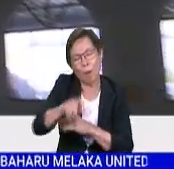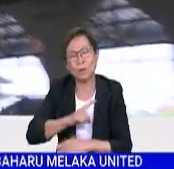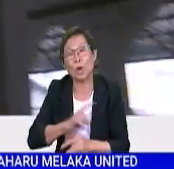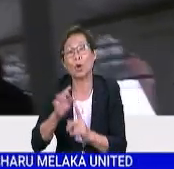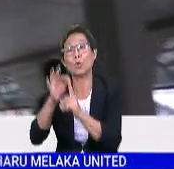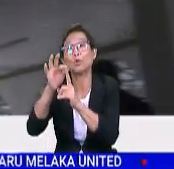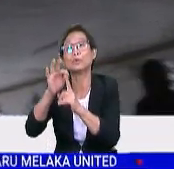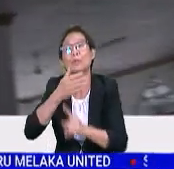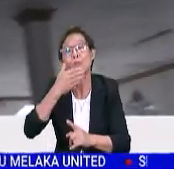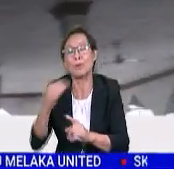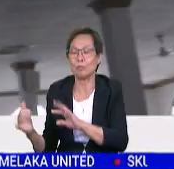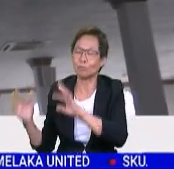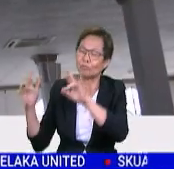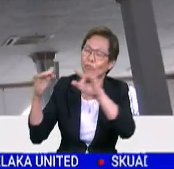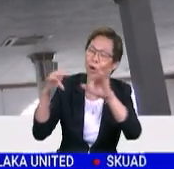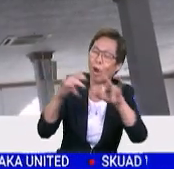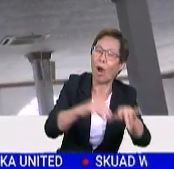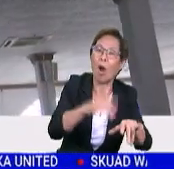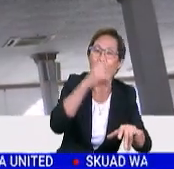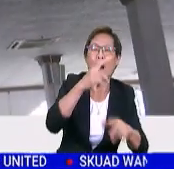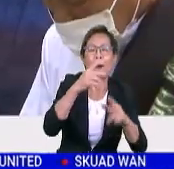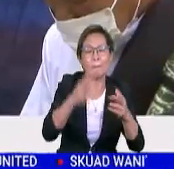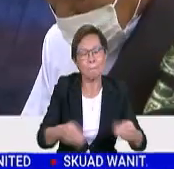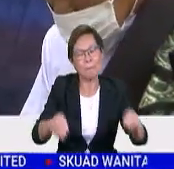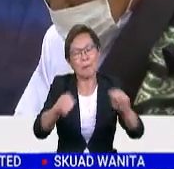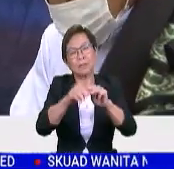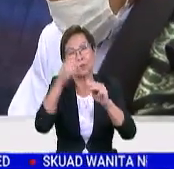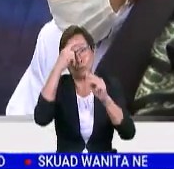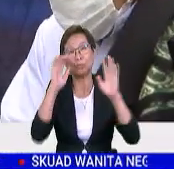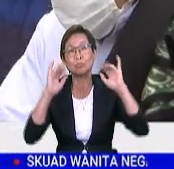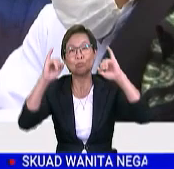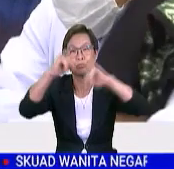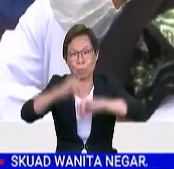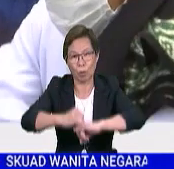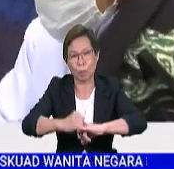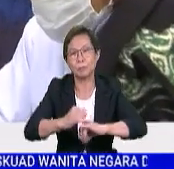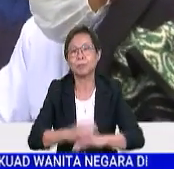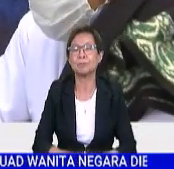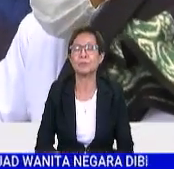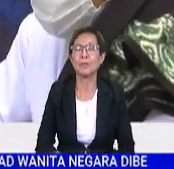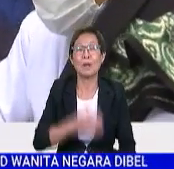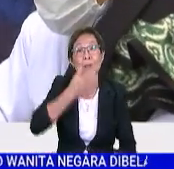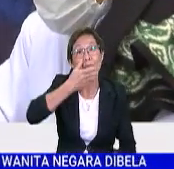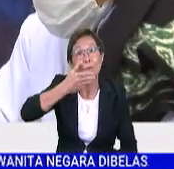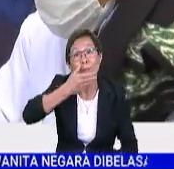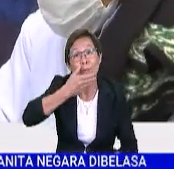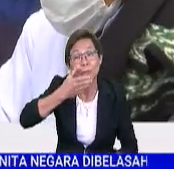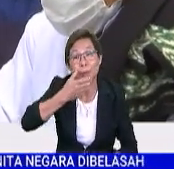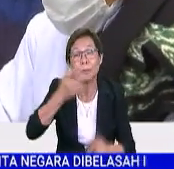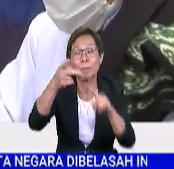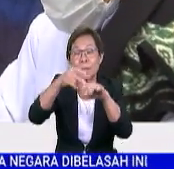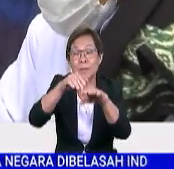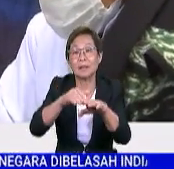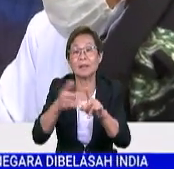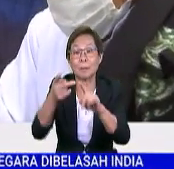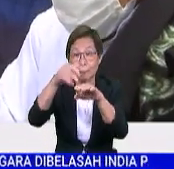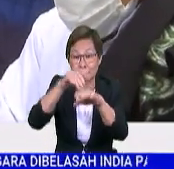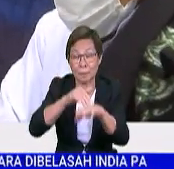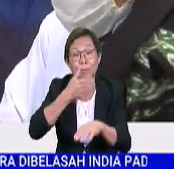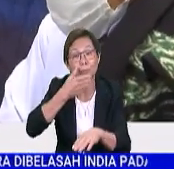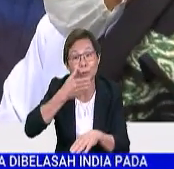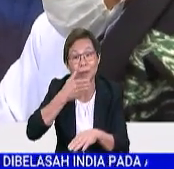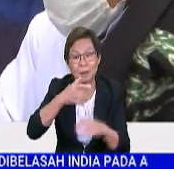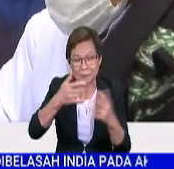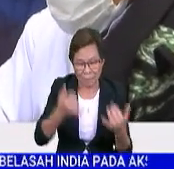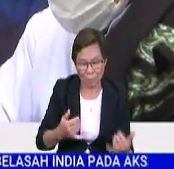belia mengunjungi masjid untuk beribadah kepada belia-belia muda ni agar yalah di Pada